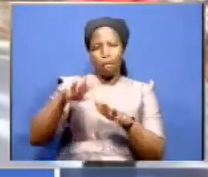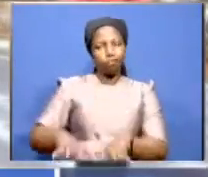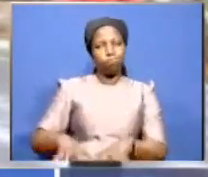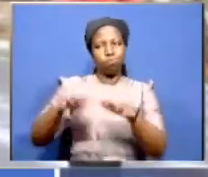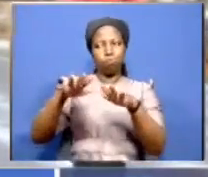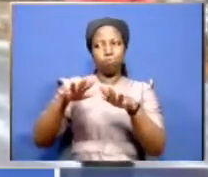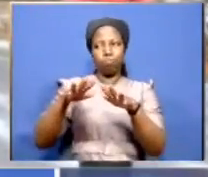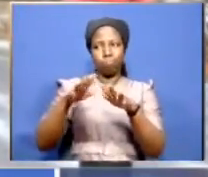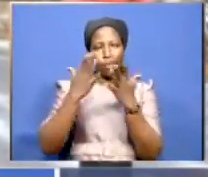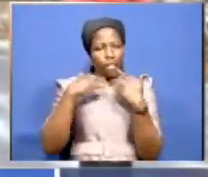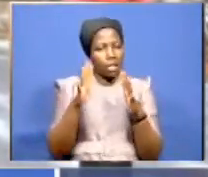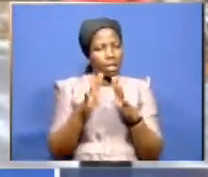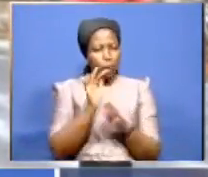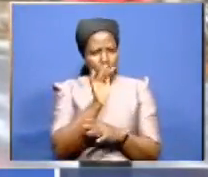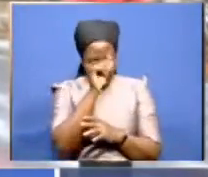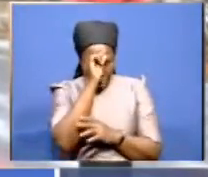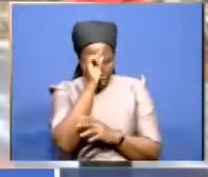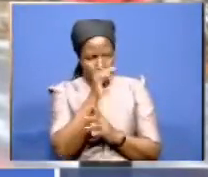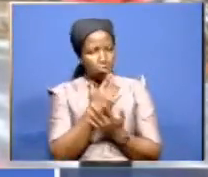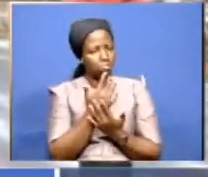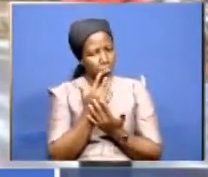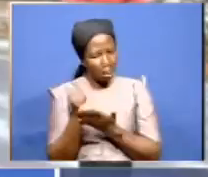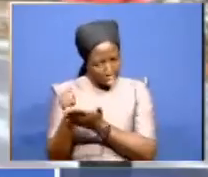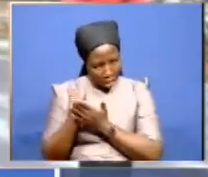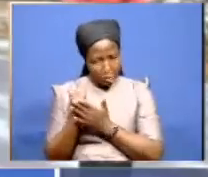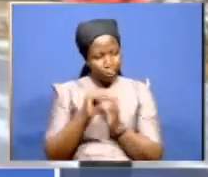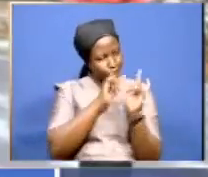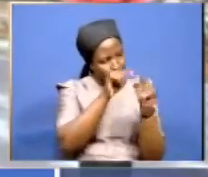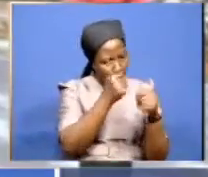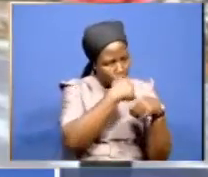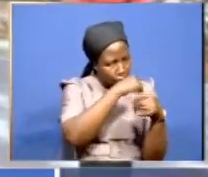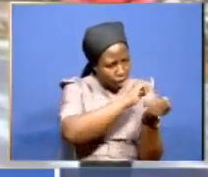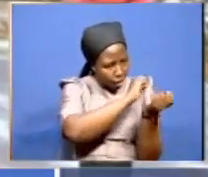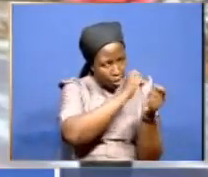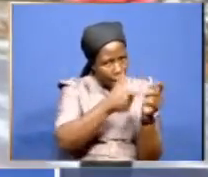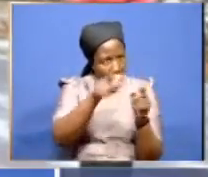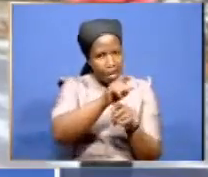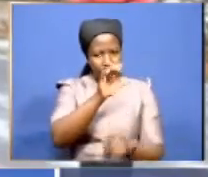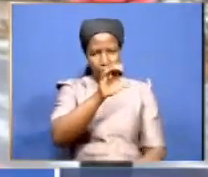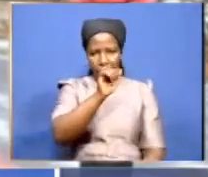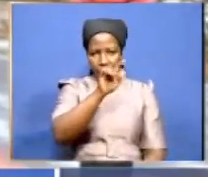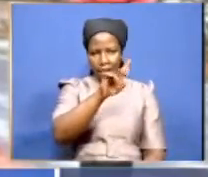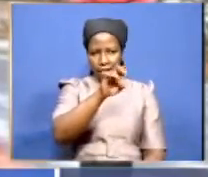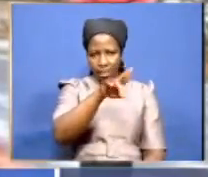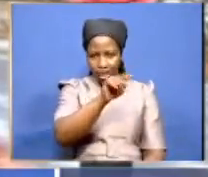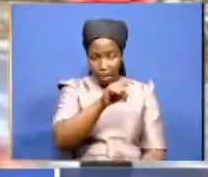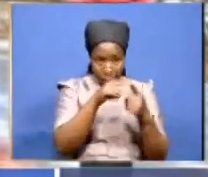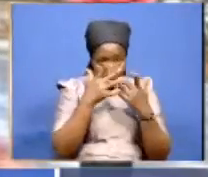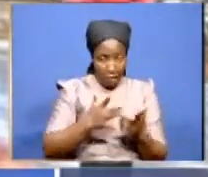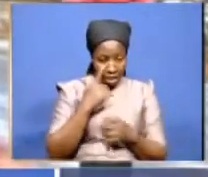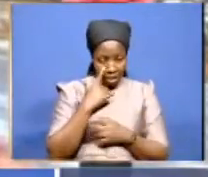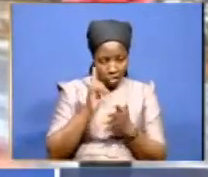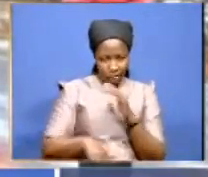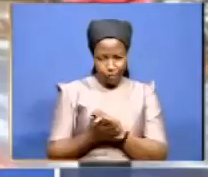tukalilia serikali, wakaja wakatuongezea culvert, lakini kulingana na vile tunaona